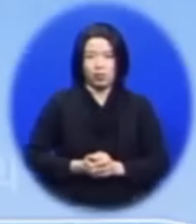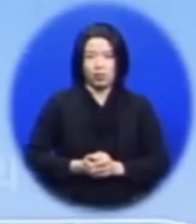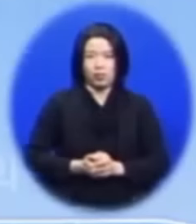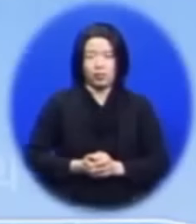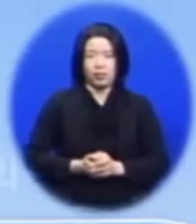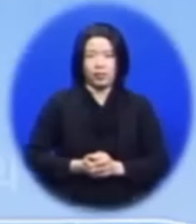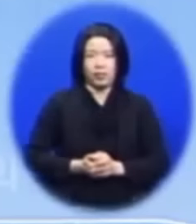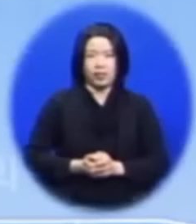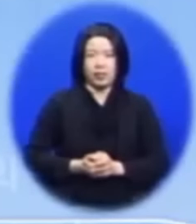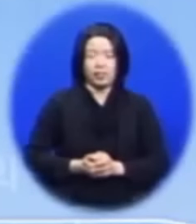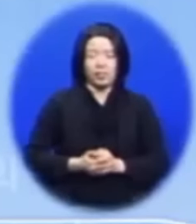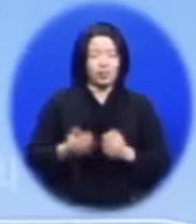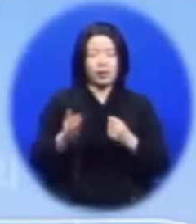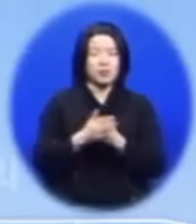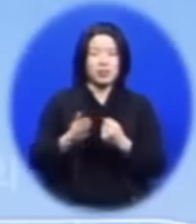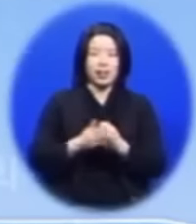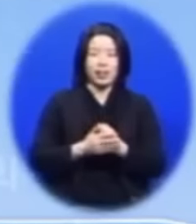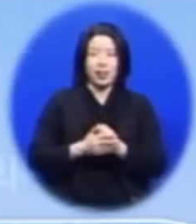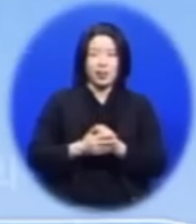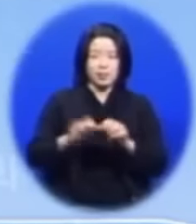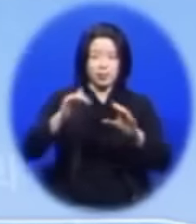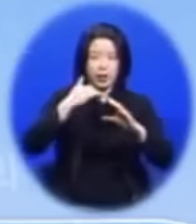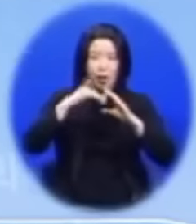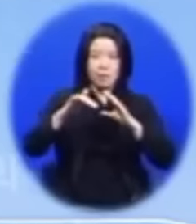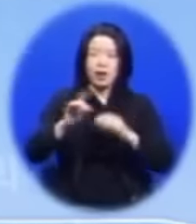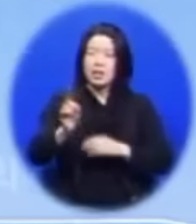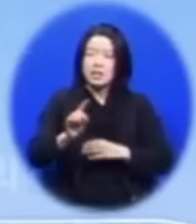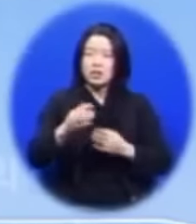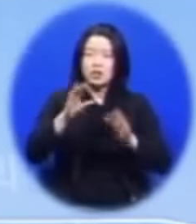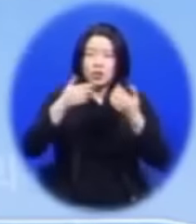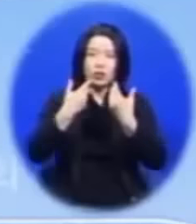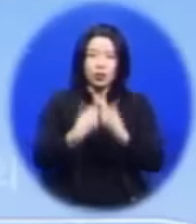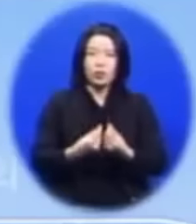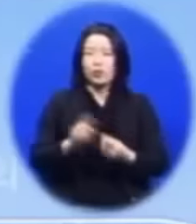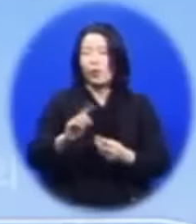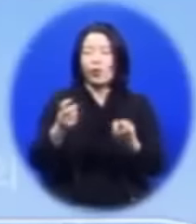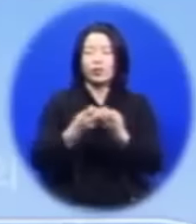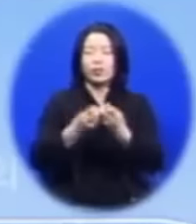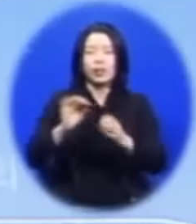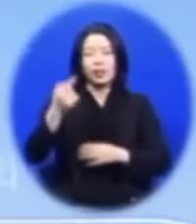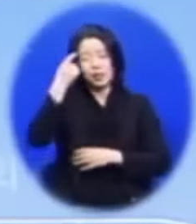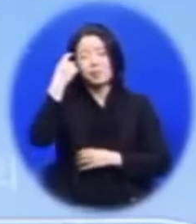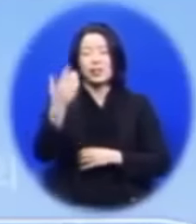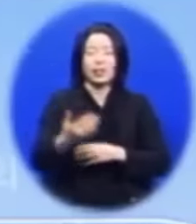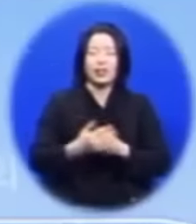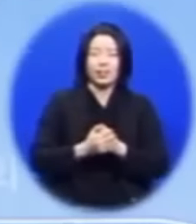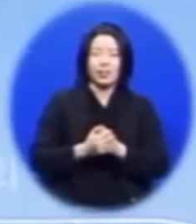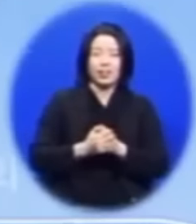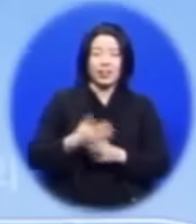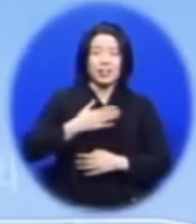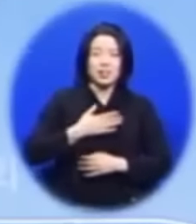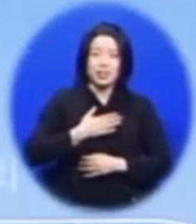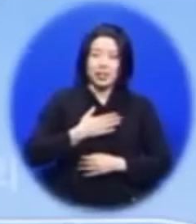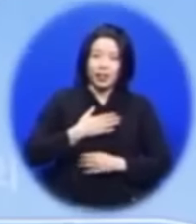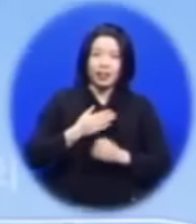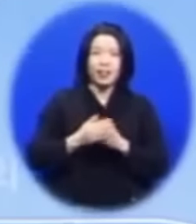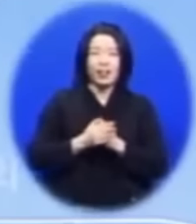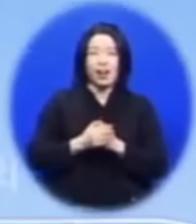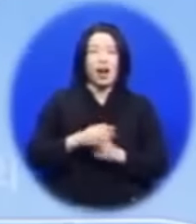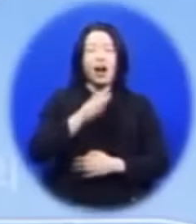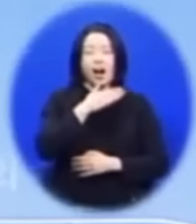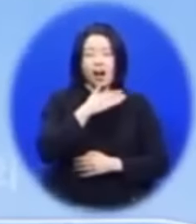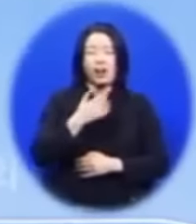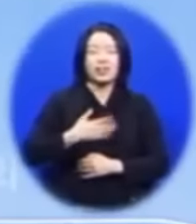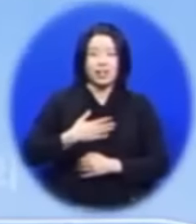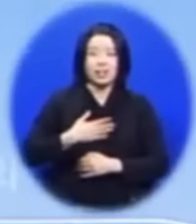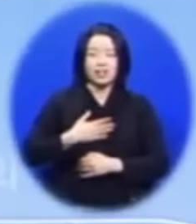싸운다 그러면서 메일을 보내시기를 이런 경우는 어떻게 해야 되냐 하서 제가 아 나는